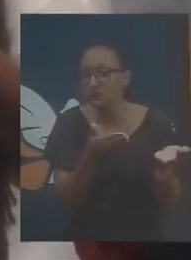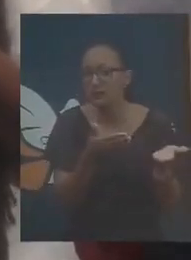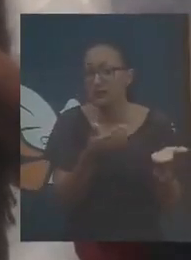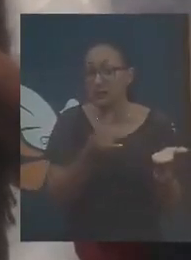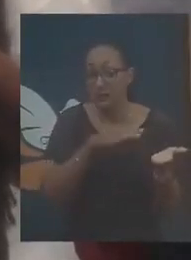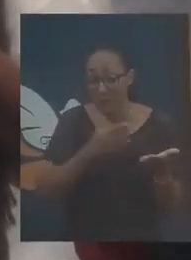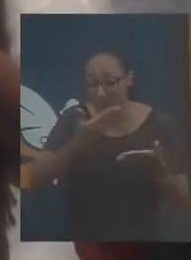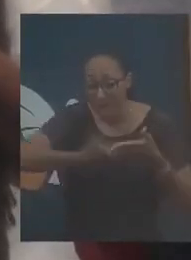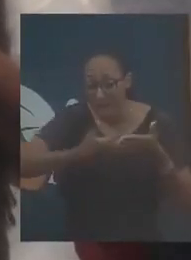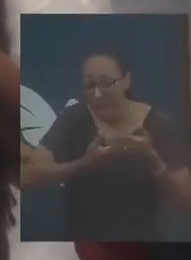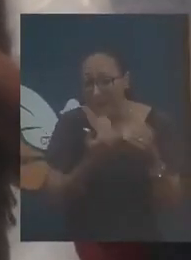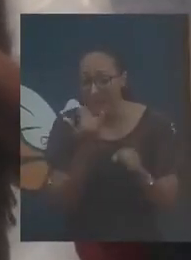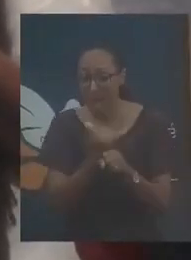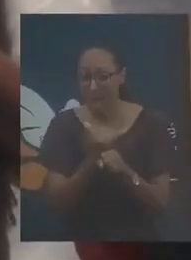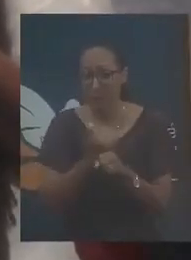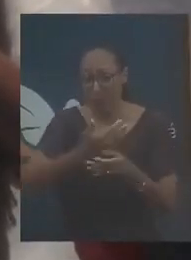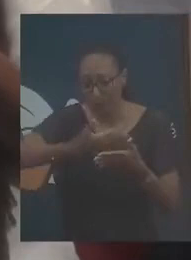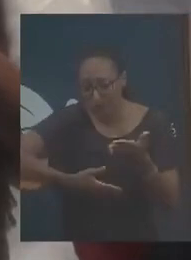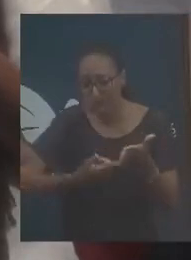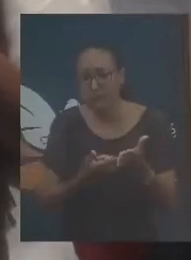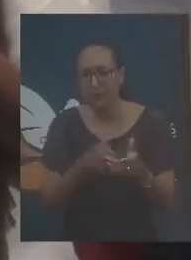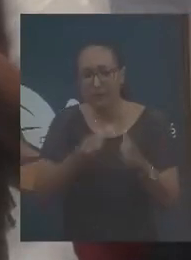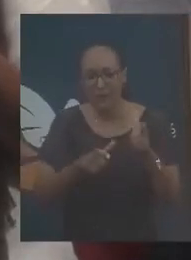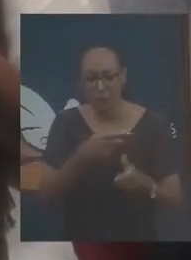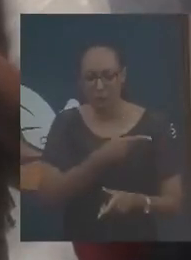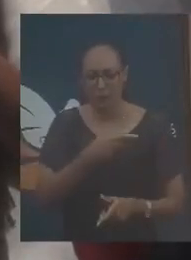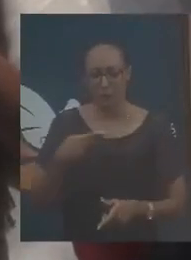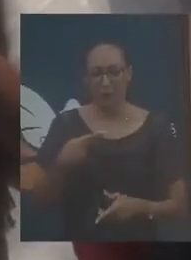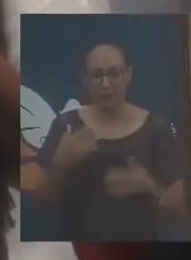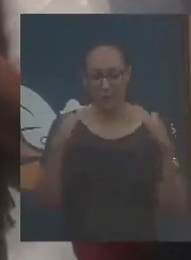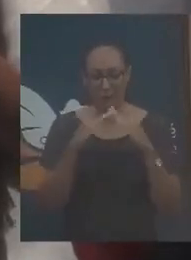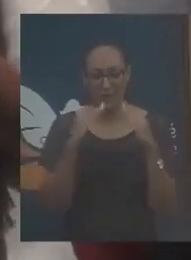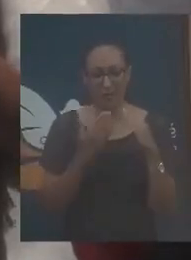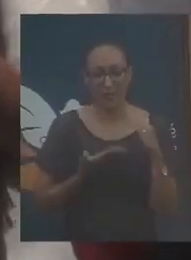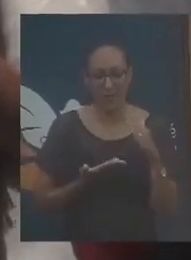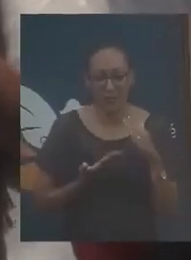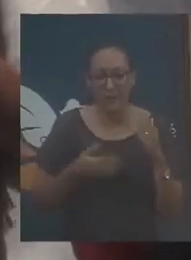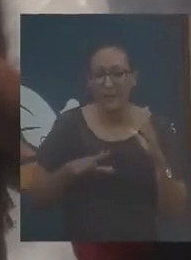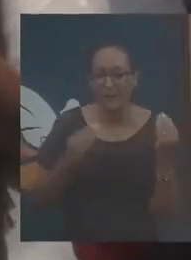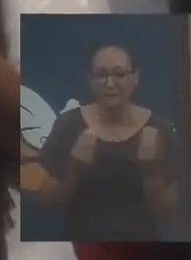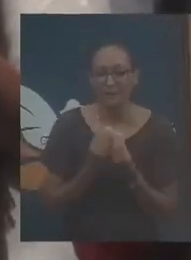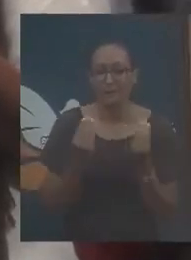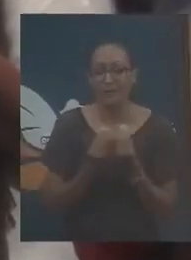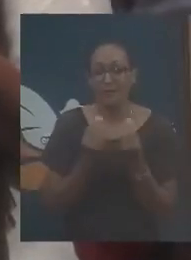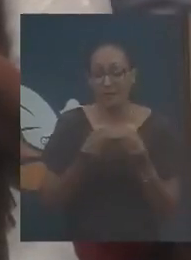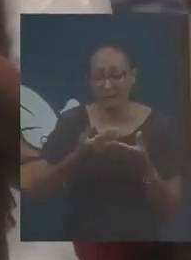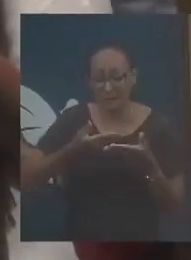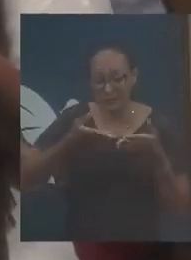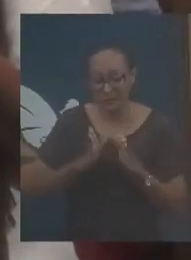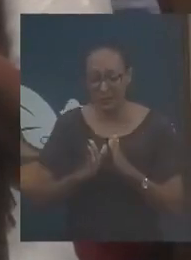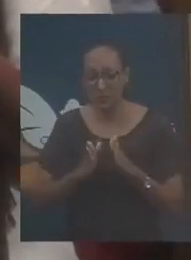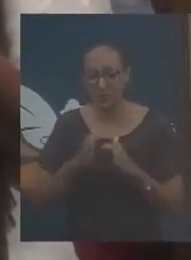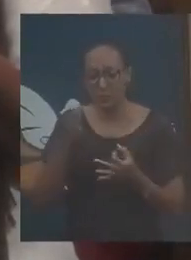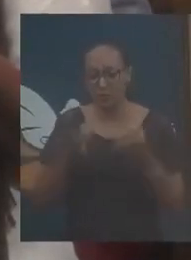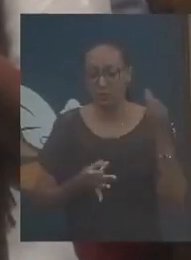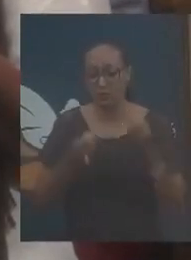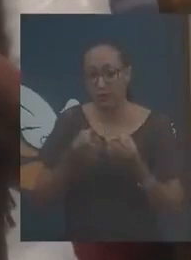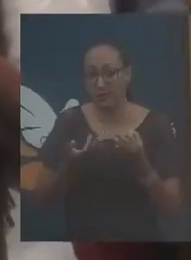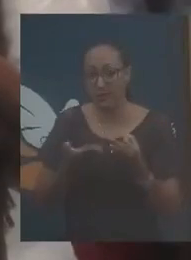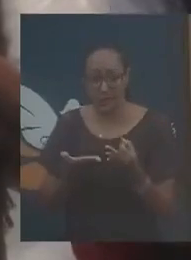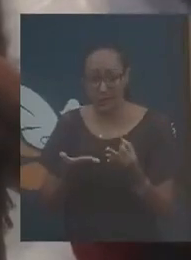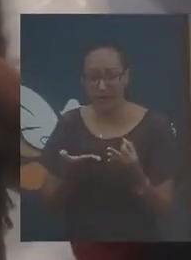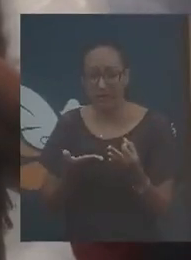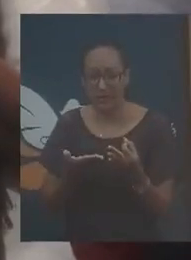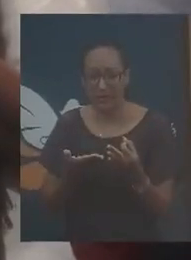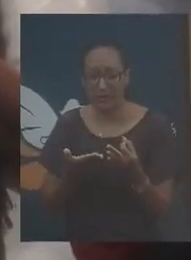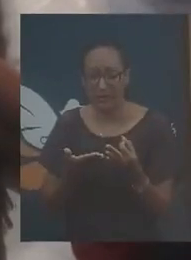des faux qui ont été faits. Les gens sont propriétaires de leur maison. Malheureusement, ils ont eu des décisions judiciaires qui ne leur sont pas en